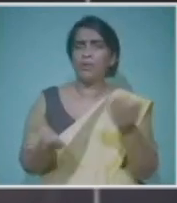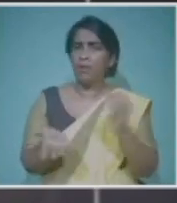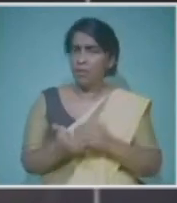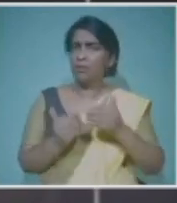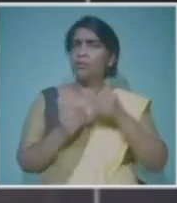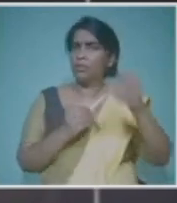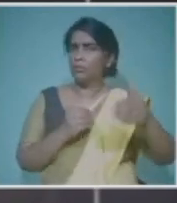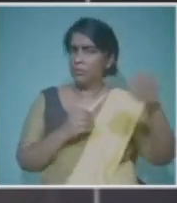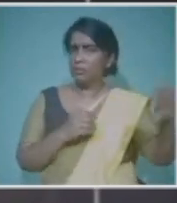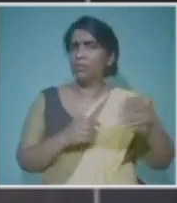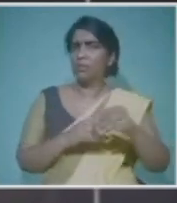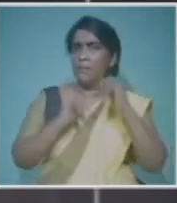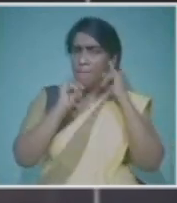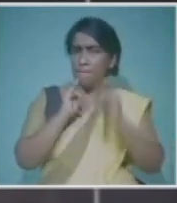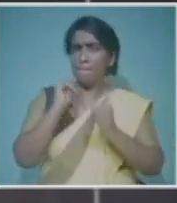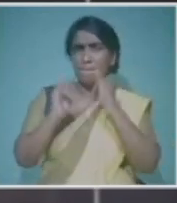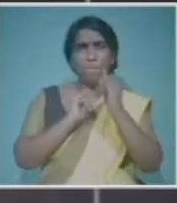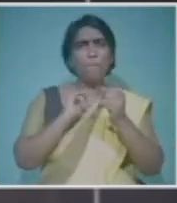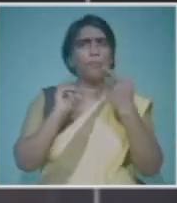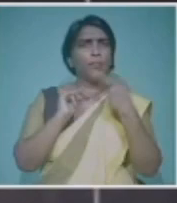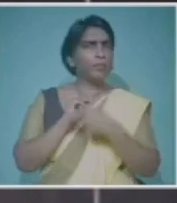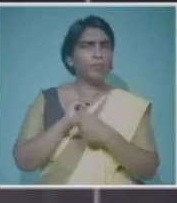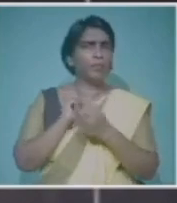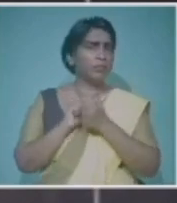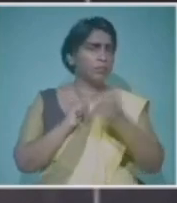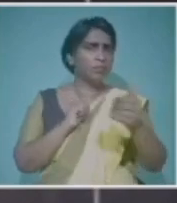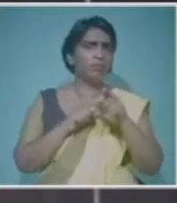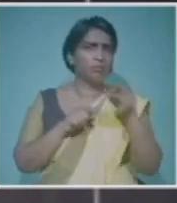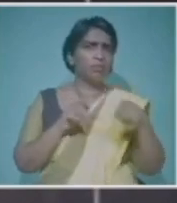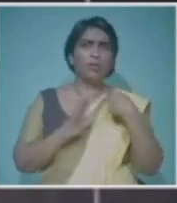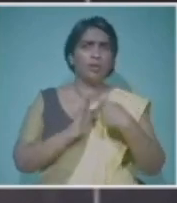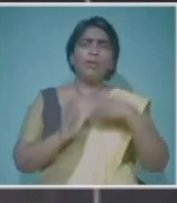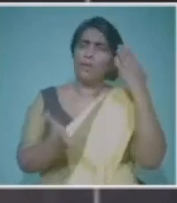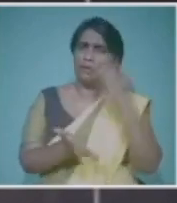දුරටත් මේ නොයකෝ චෝදනා මේ එල්ල වෙන එක මේ රටේ නවත්තන්න බොහොමත්ම ස්තුතියි.